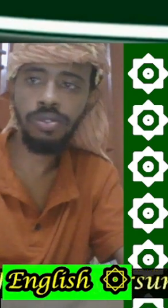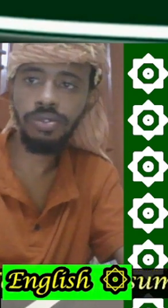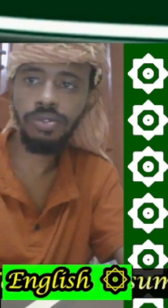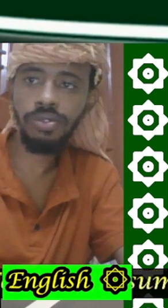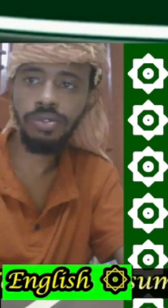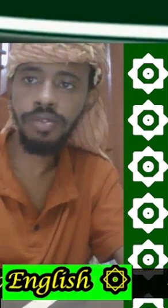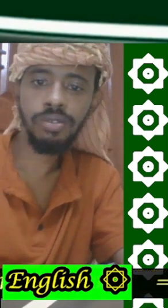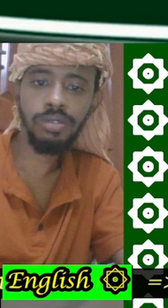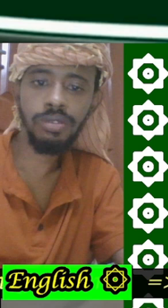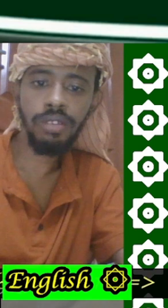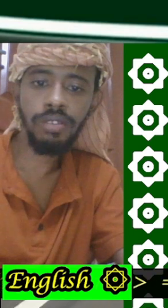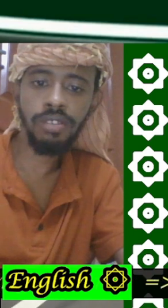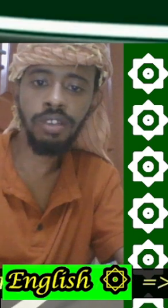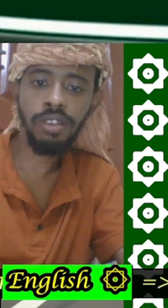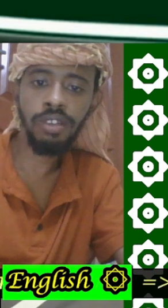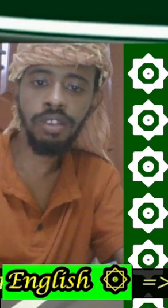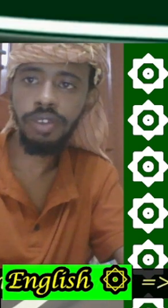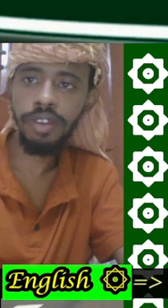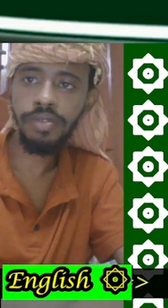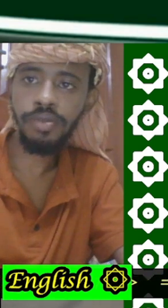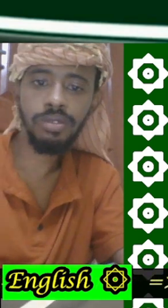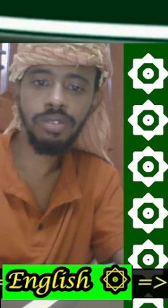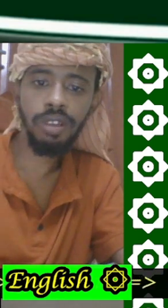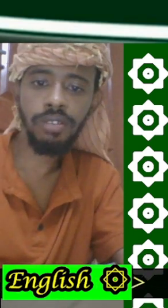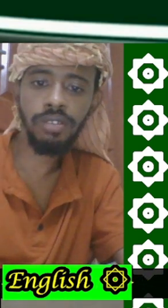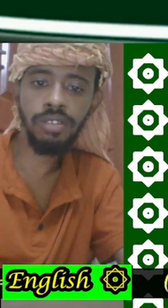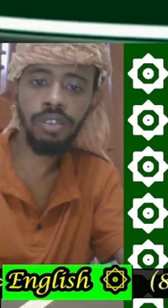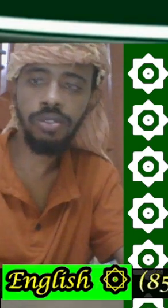روح الله